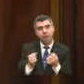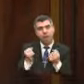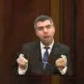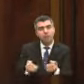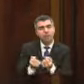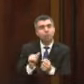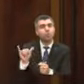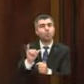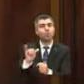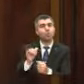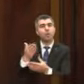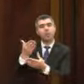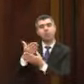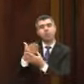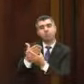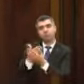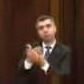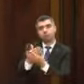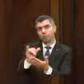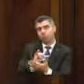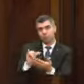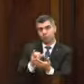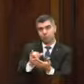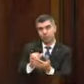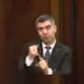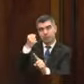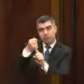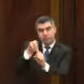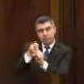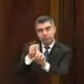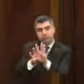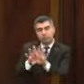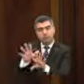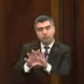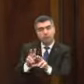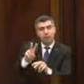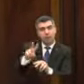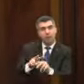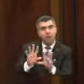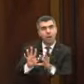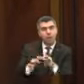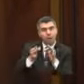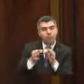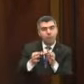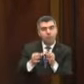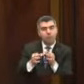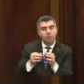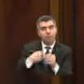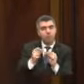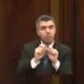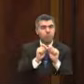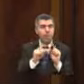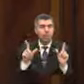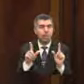الأسباب؟ شنو هي الحلول البديلة؟ شنو هو الاجتهاد اللي درتو يكون عملي؟ عدم وجود سياسة واضحة تخص دعم محركات